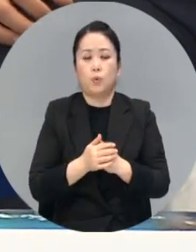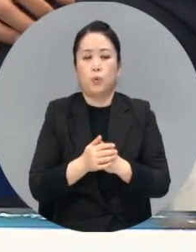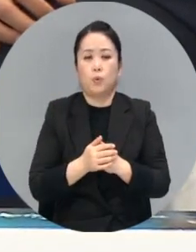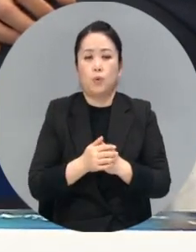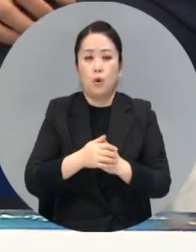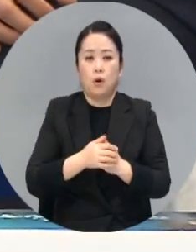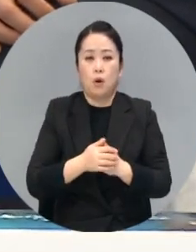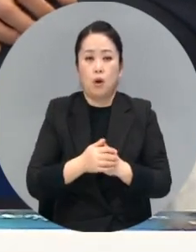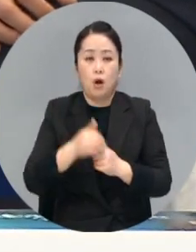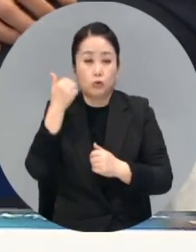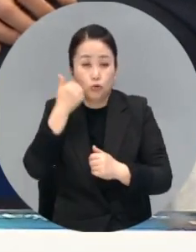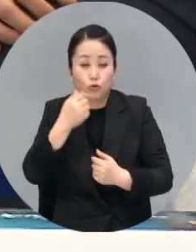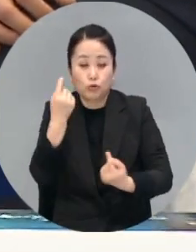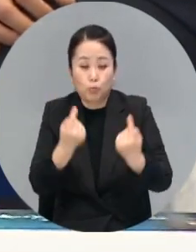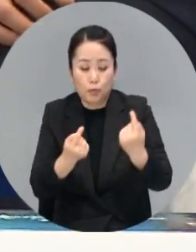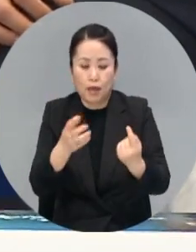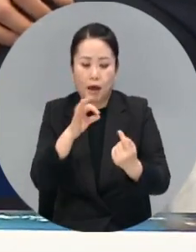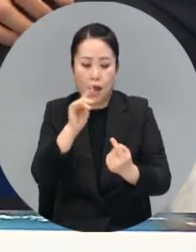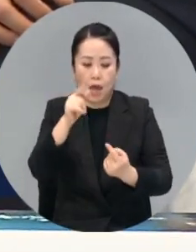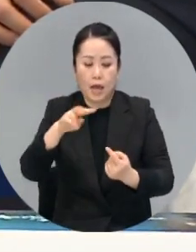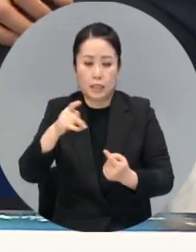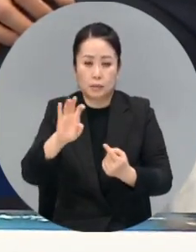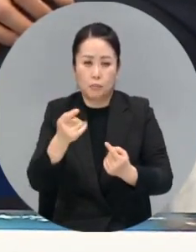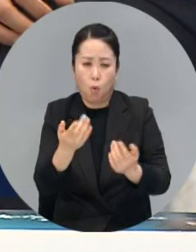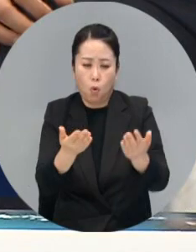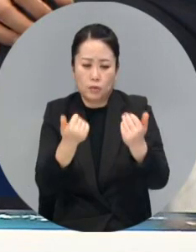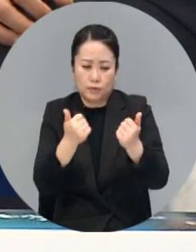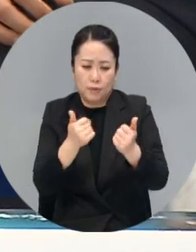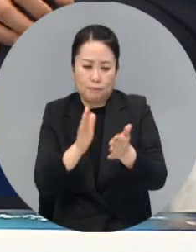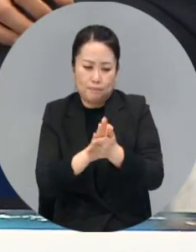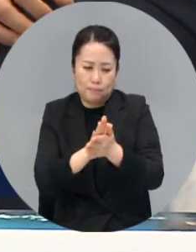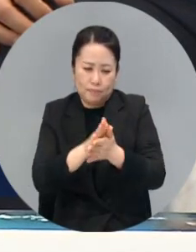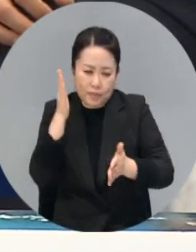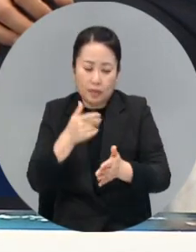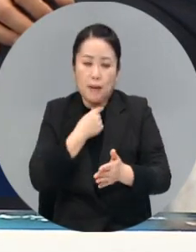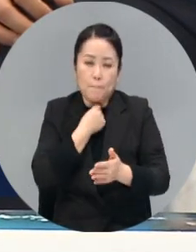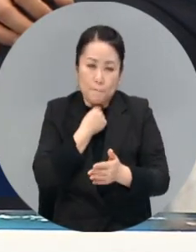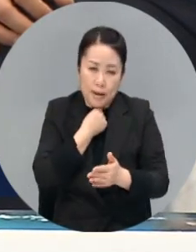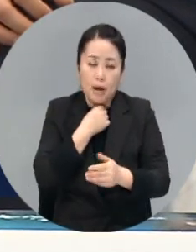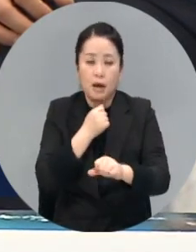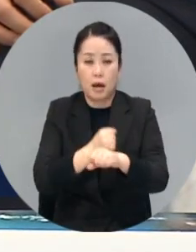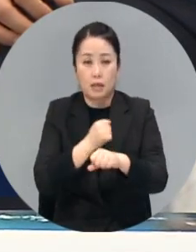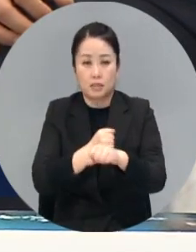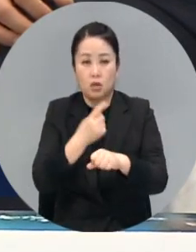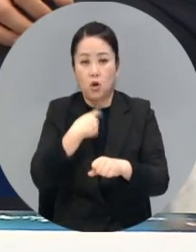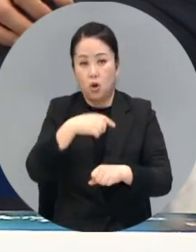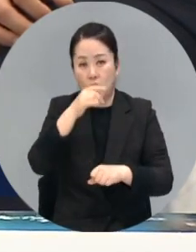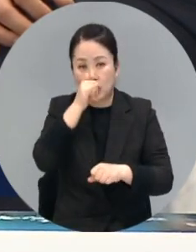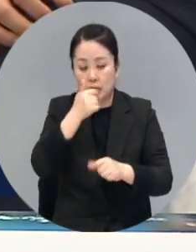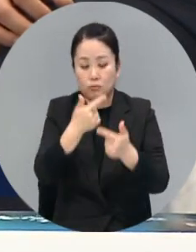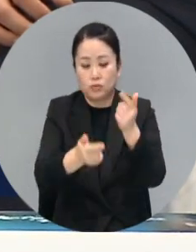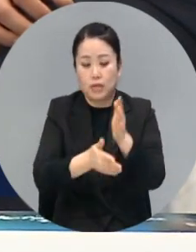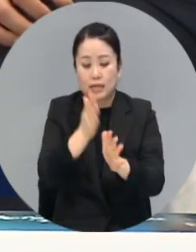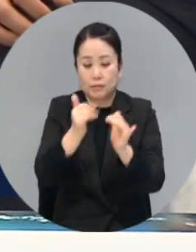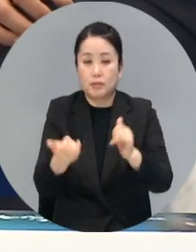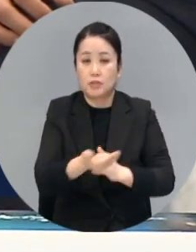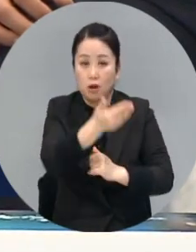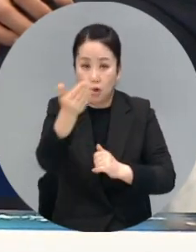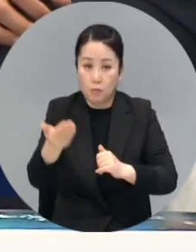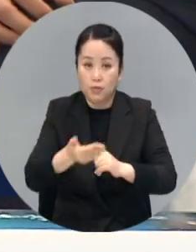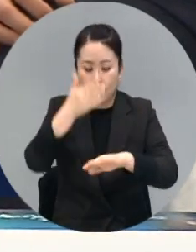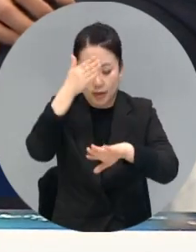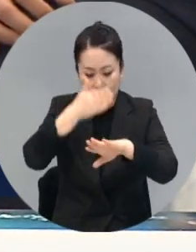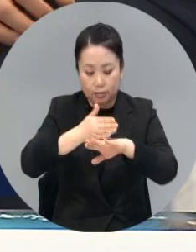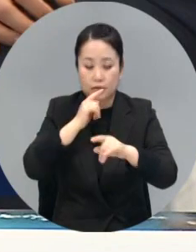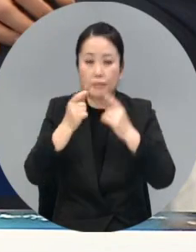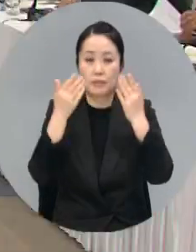누구보다 엑스포 유치를 뜨겁게 열망했던 부산 시민 여러분께 감사의